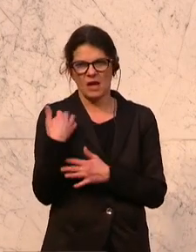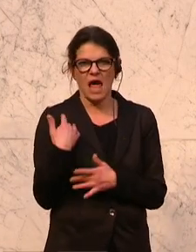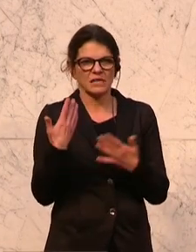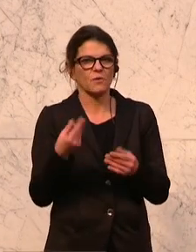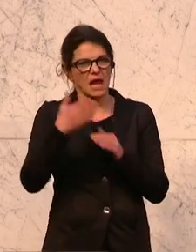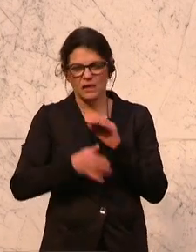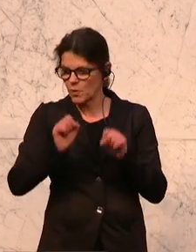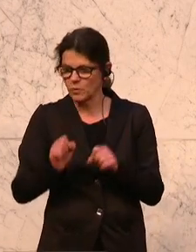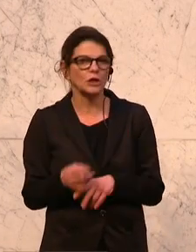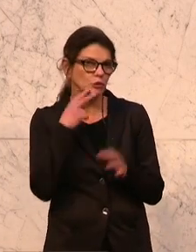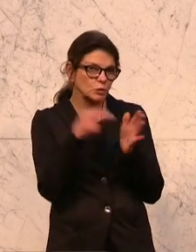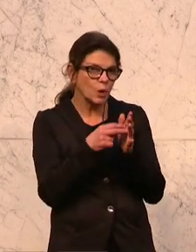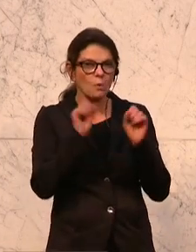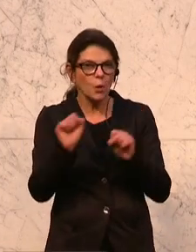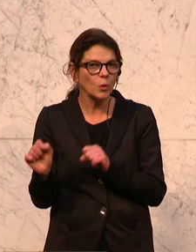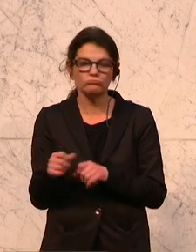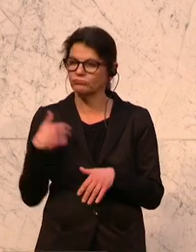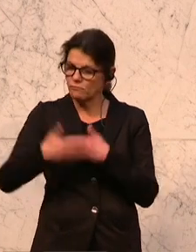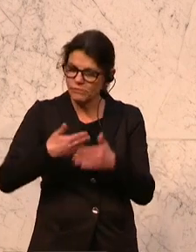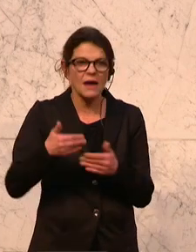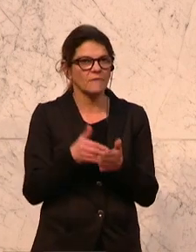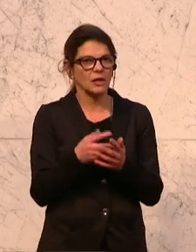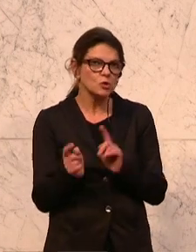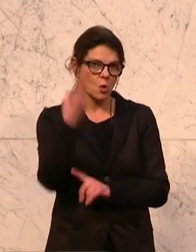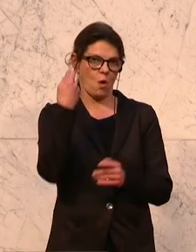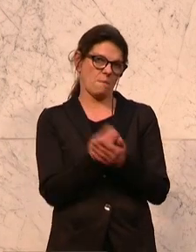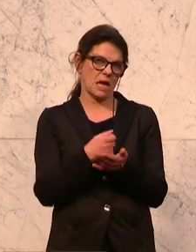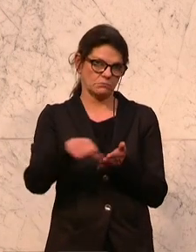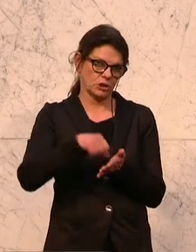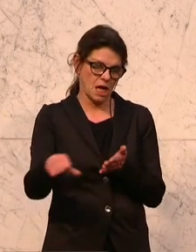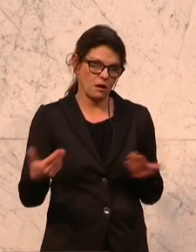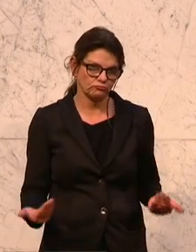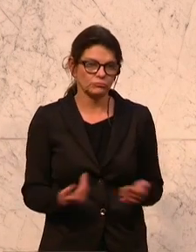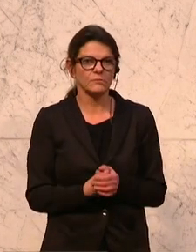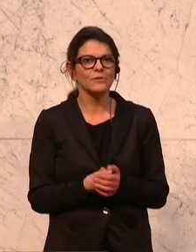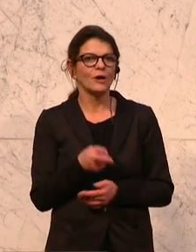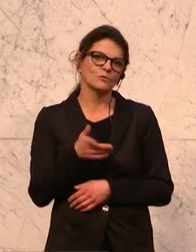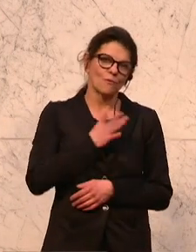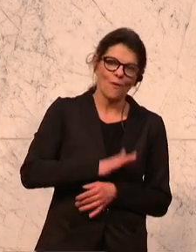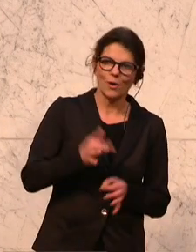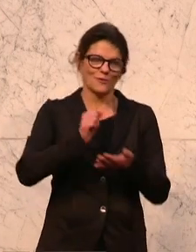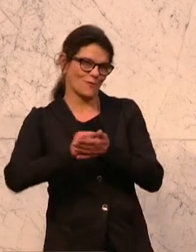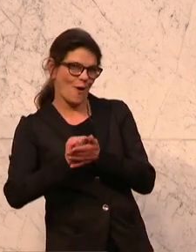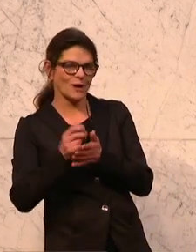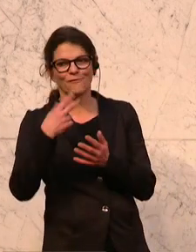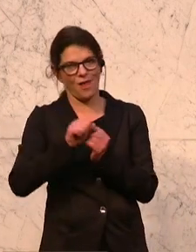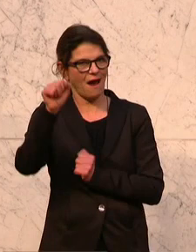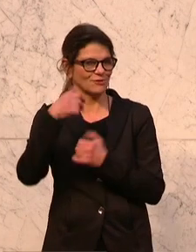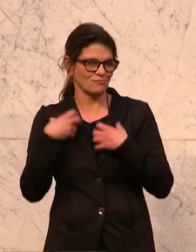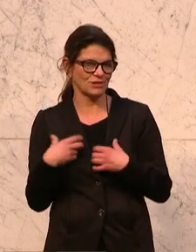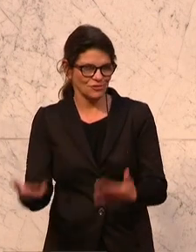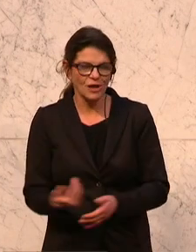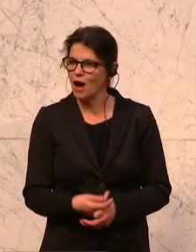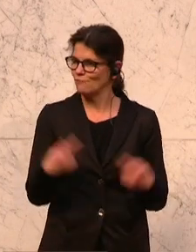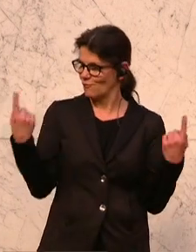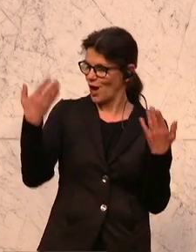der Stromkunden, die nach wie vor zu hohe Preise zahlen, zum Wohle und zur Freude der Aktionäre. Wie gesagt, das sind ja